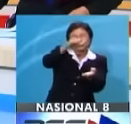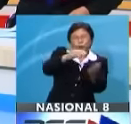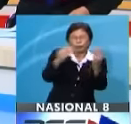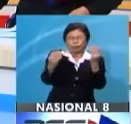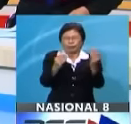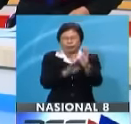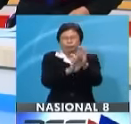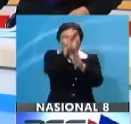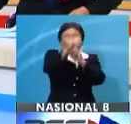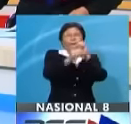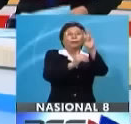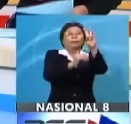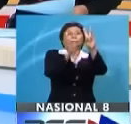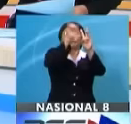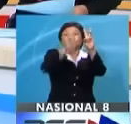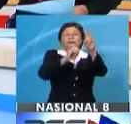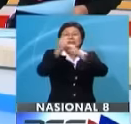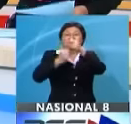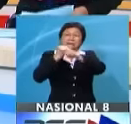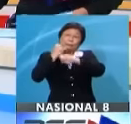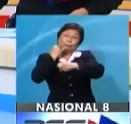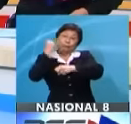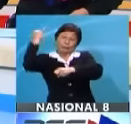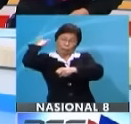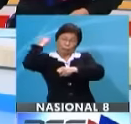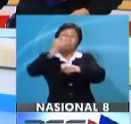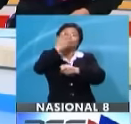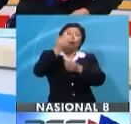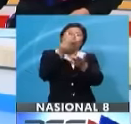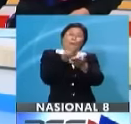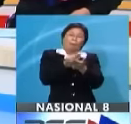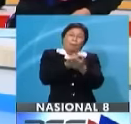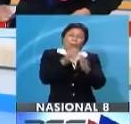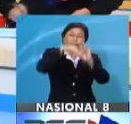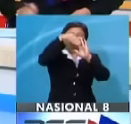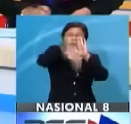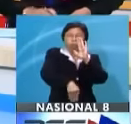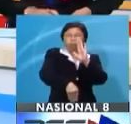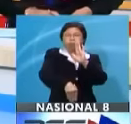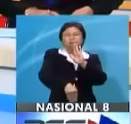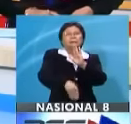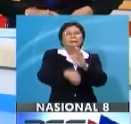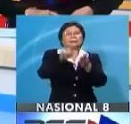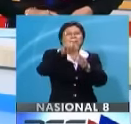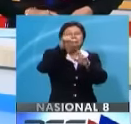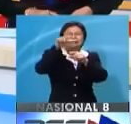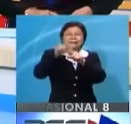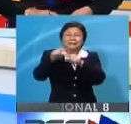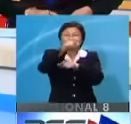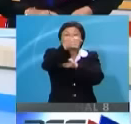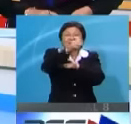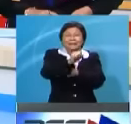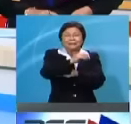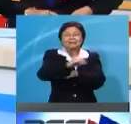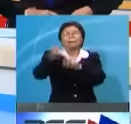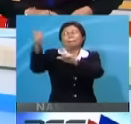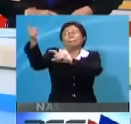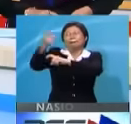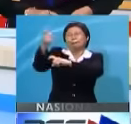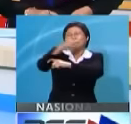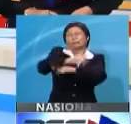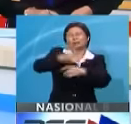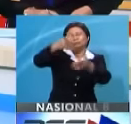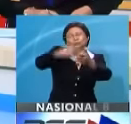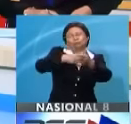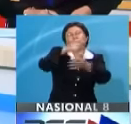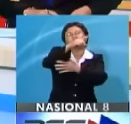berbanding pertumbuhan 6% tahun lalu. Ia berikutan kejatuhan harga komoditi seperti gas asli dan minyak sawit serta pelaksanaan sistem